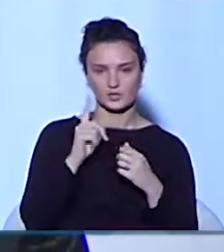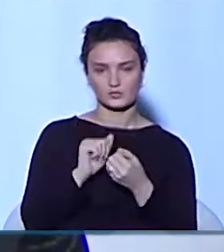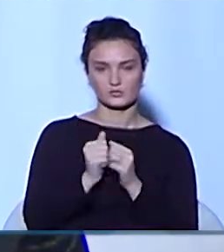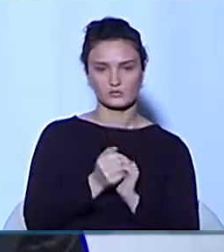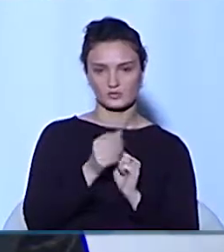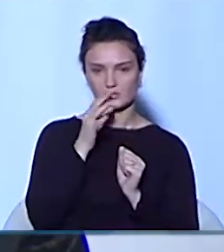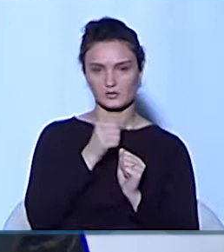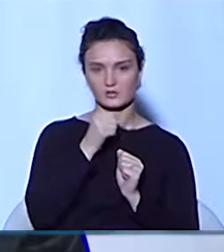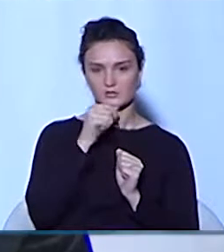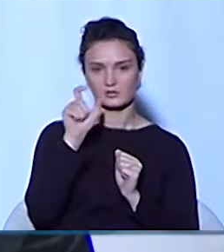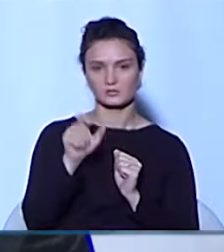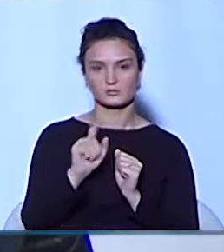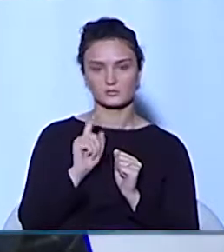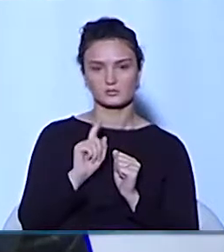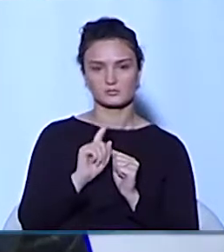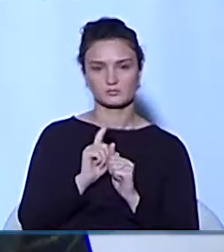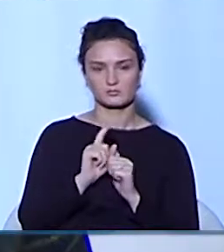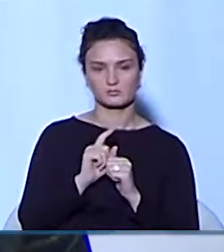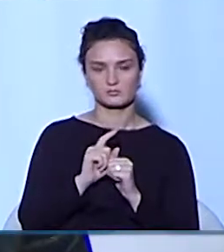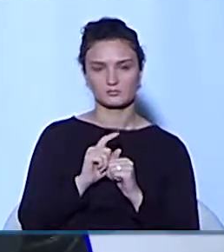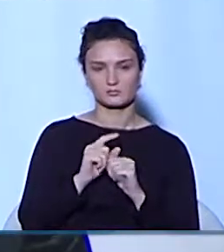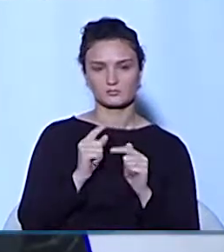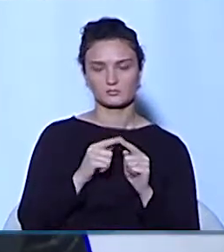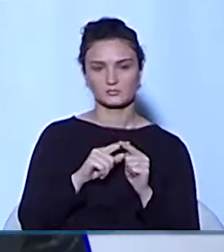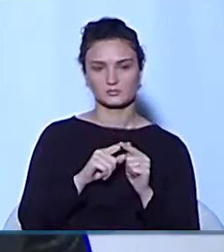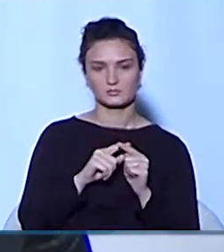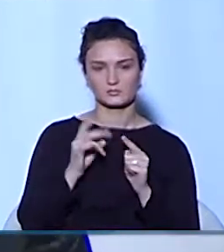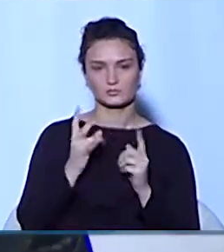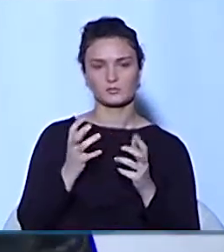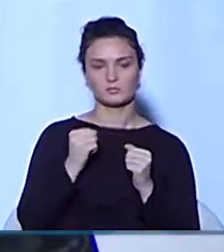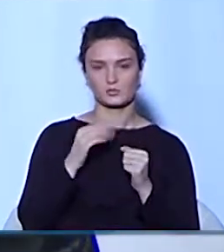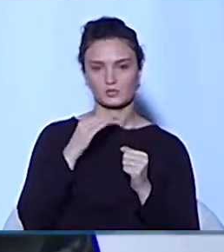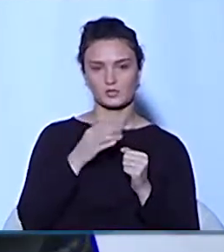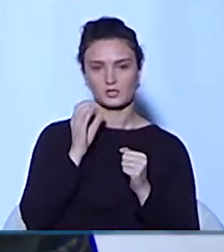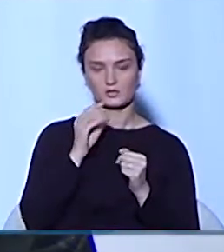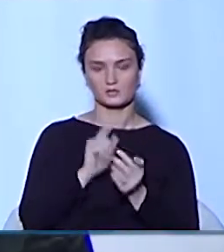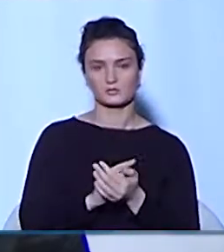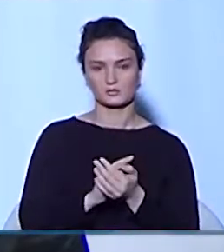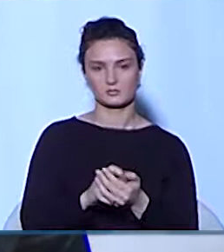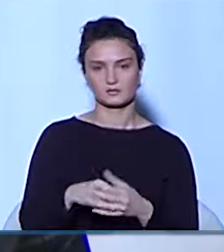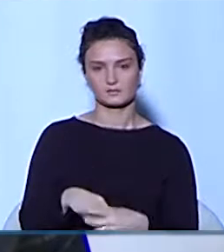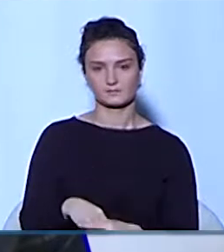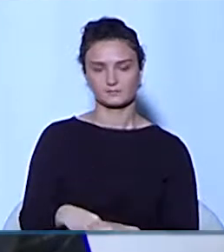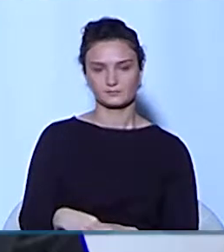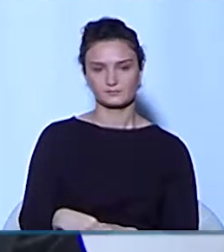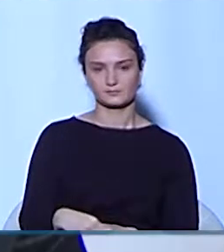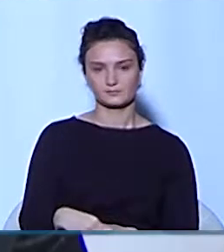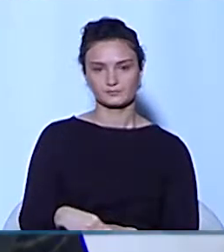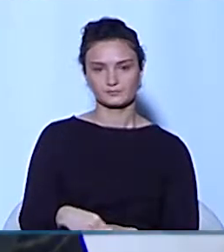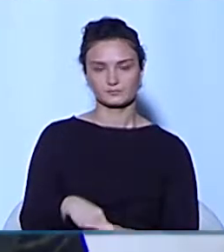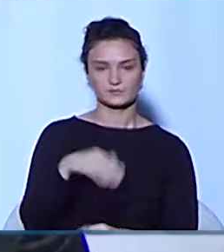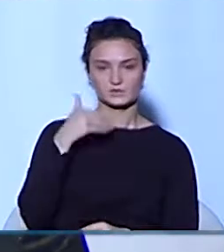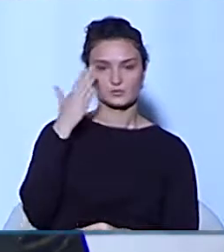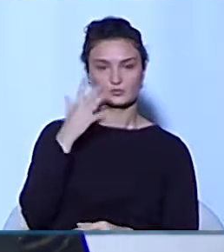ახსოვდეს ასაკოვან ადამიანს, რომ ეს სითხე უნდა მიიღოს აუცილებლად. ზაფხულში თუ ის